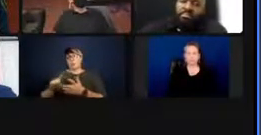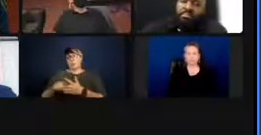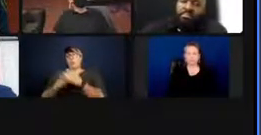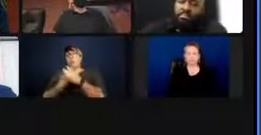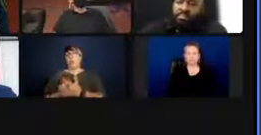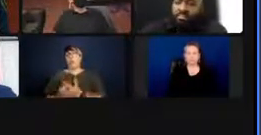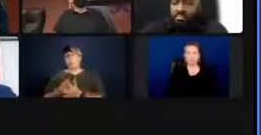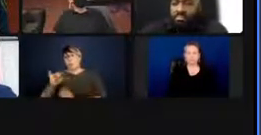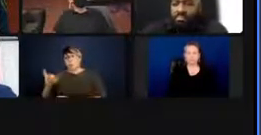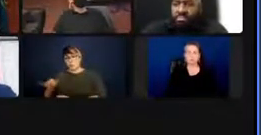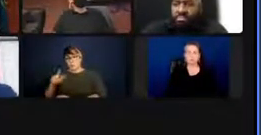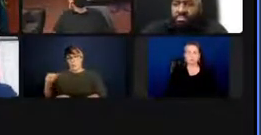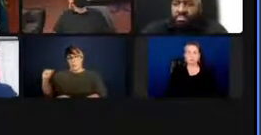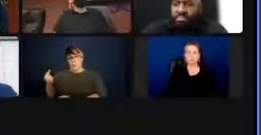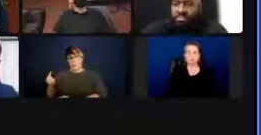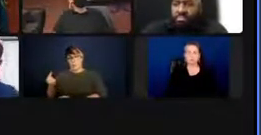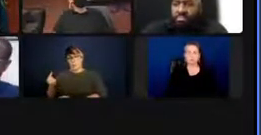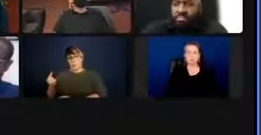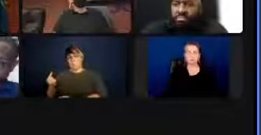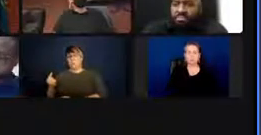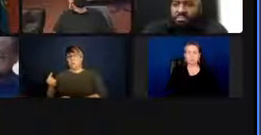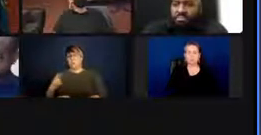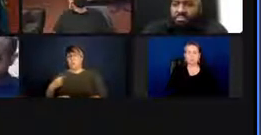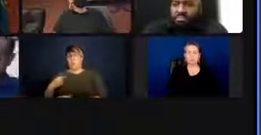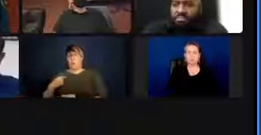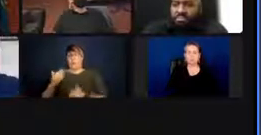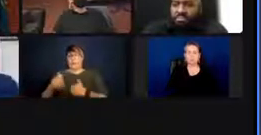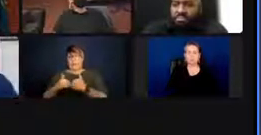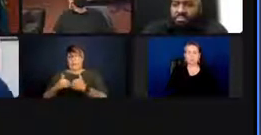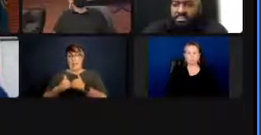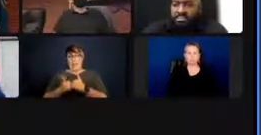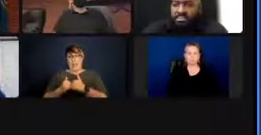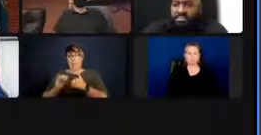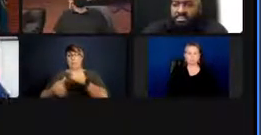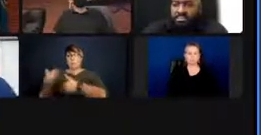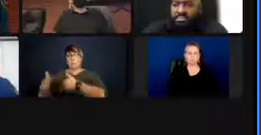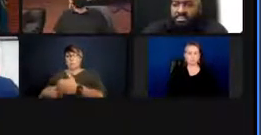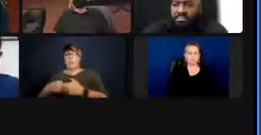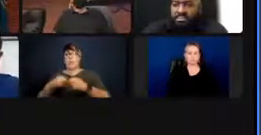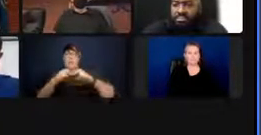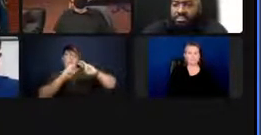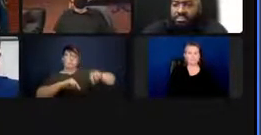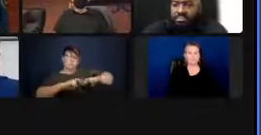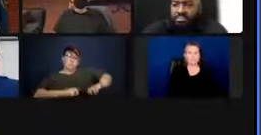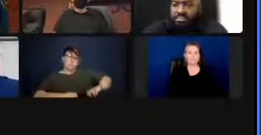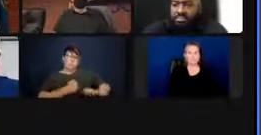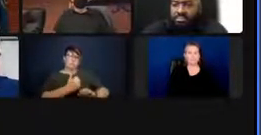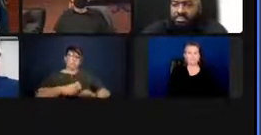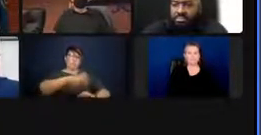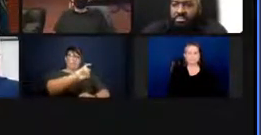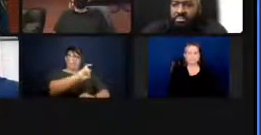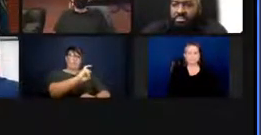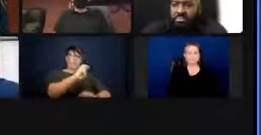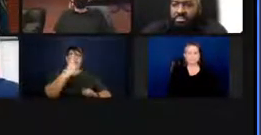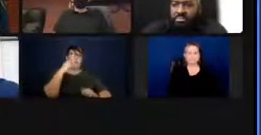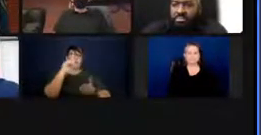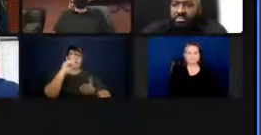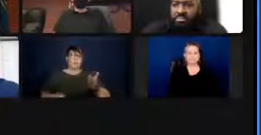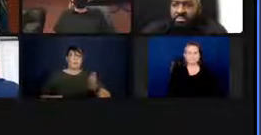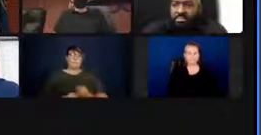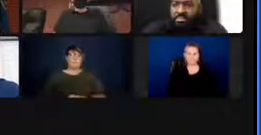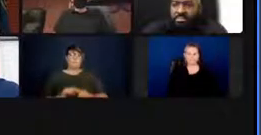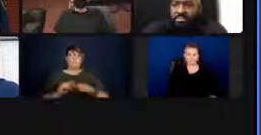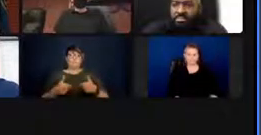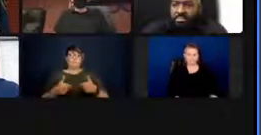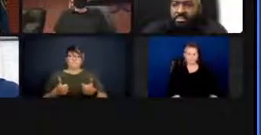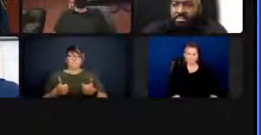ndio kwa awasishi. Ningependa